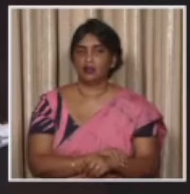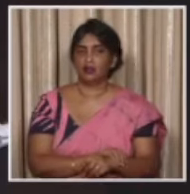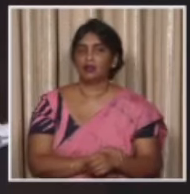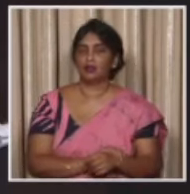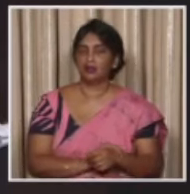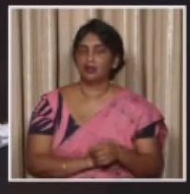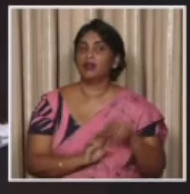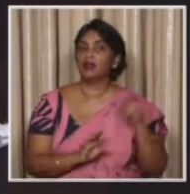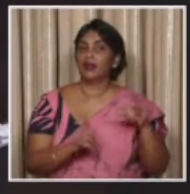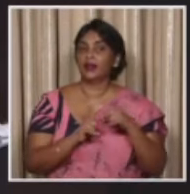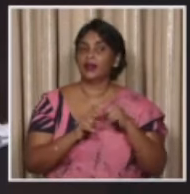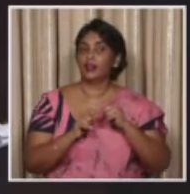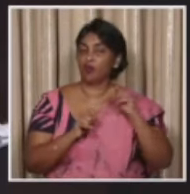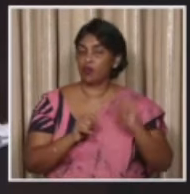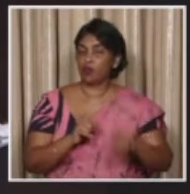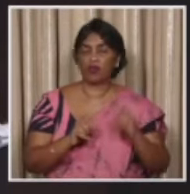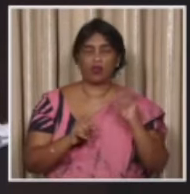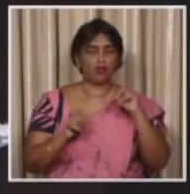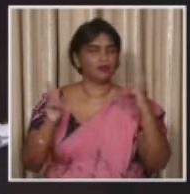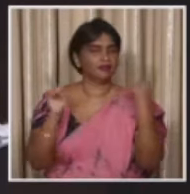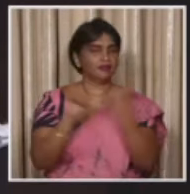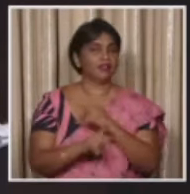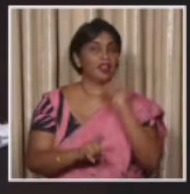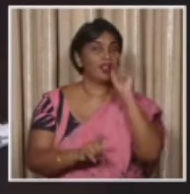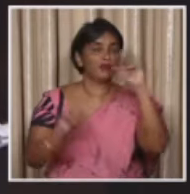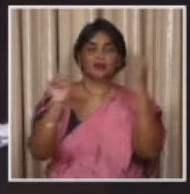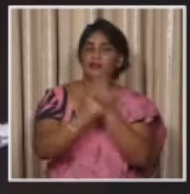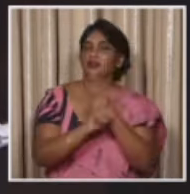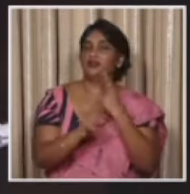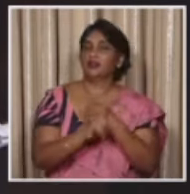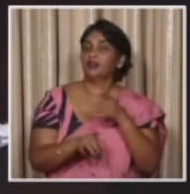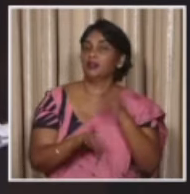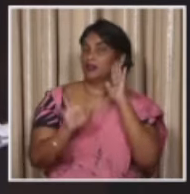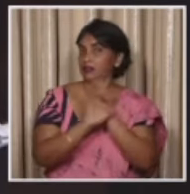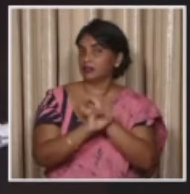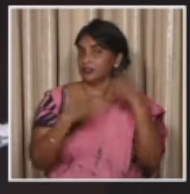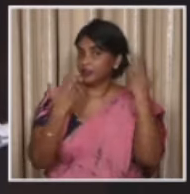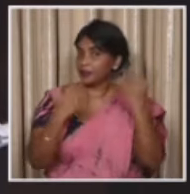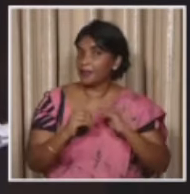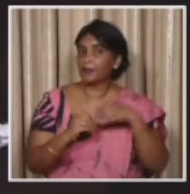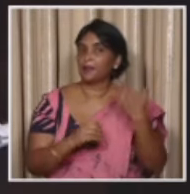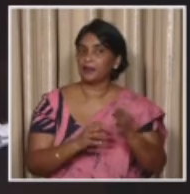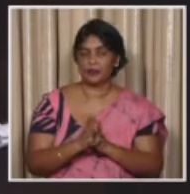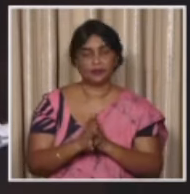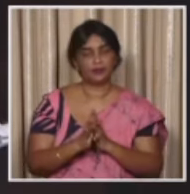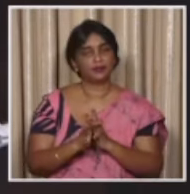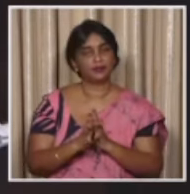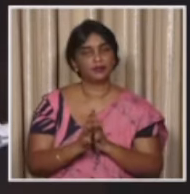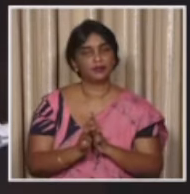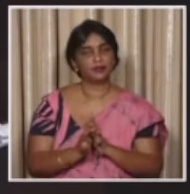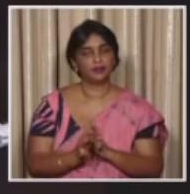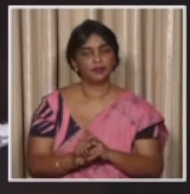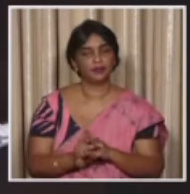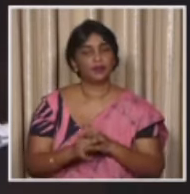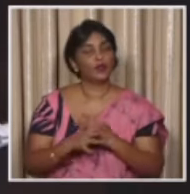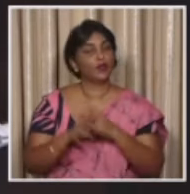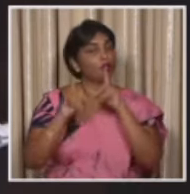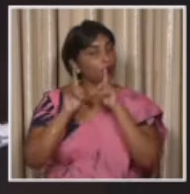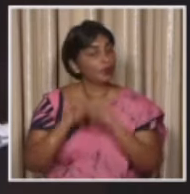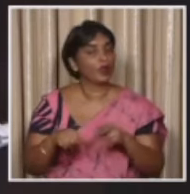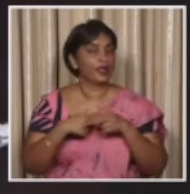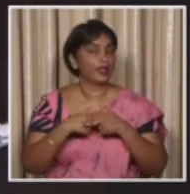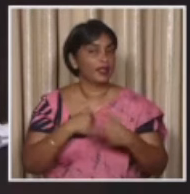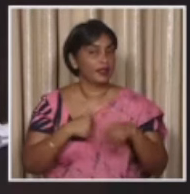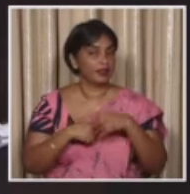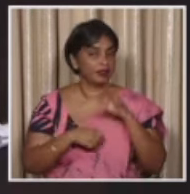වුණා. ඩිරෙක්ටර් බෝඩ්ස්ත් වෙන් වුණා. නමුත් වෙනස් වුණා. මේ අනාවරණේ අපි කරන් පස්සේ මෙන්න මේ හේතුන්